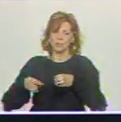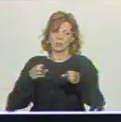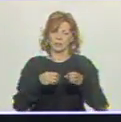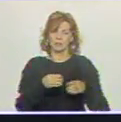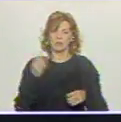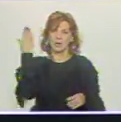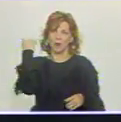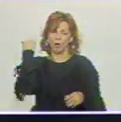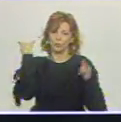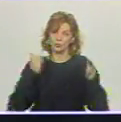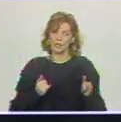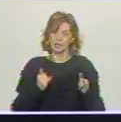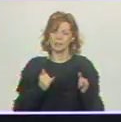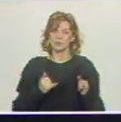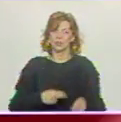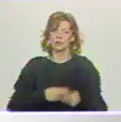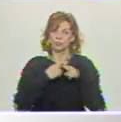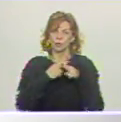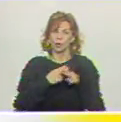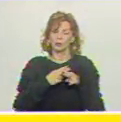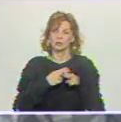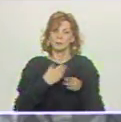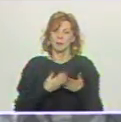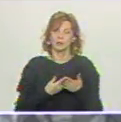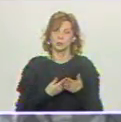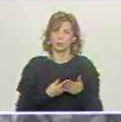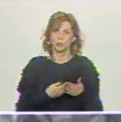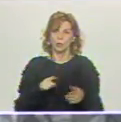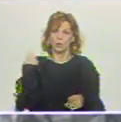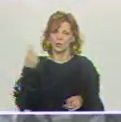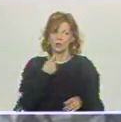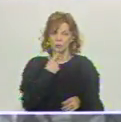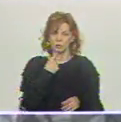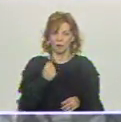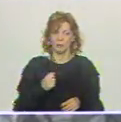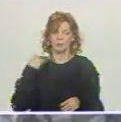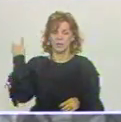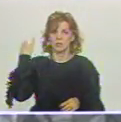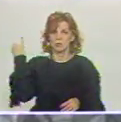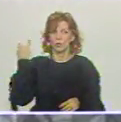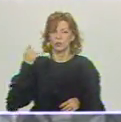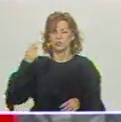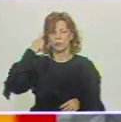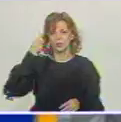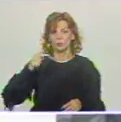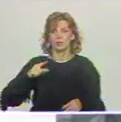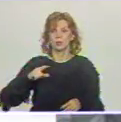avut fiecare contribuție în ridicarea orașului ăsta. Istoricii pun accentul pe lucrurile mai importante